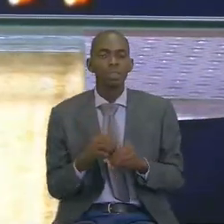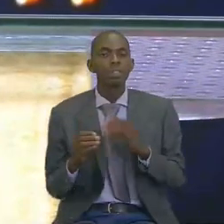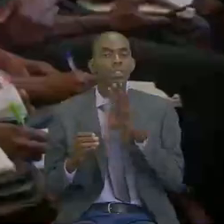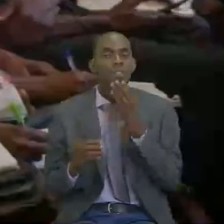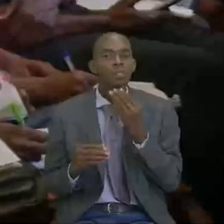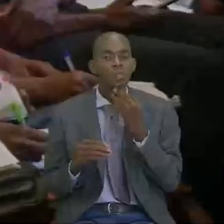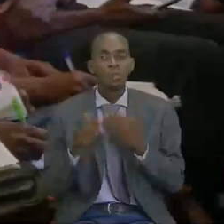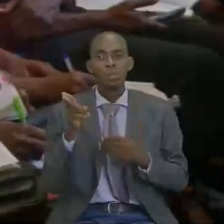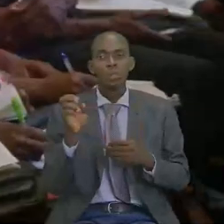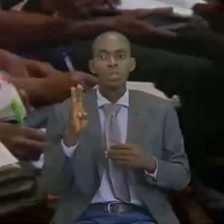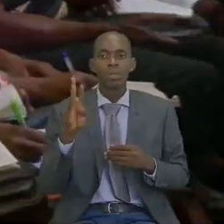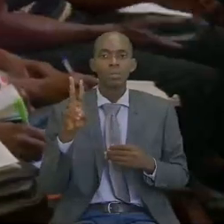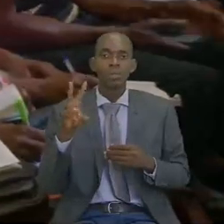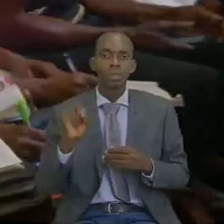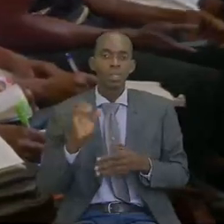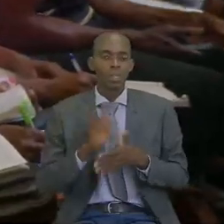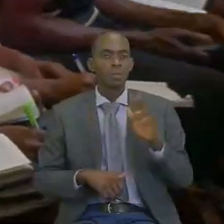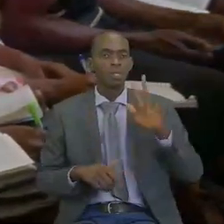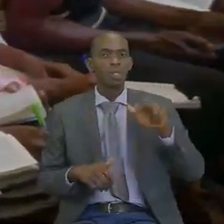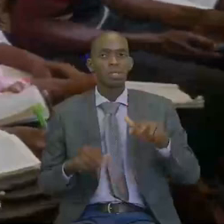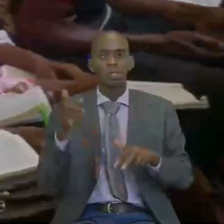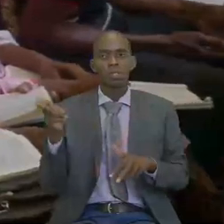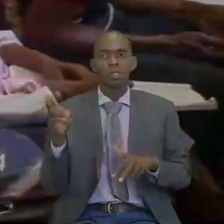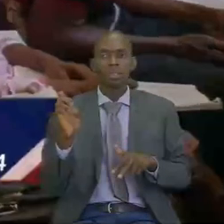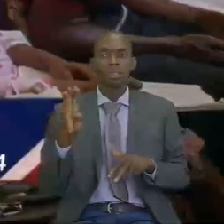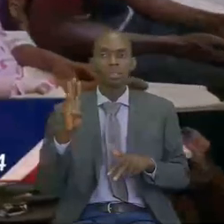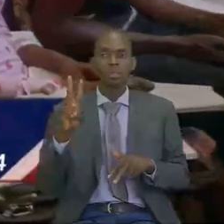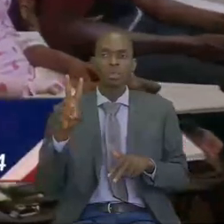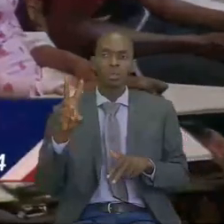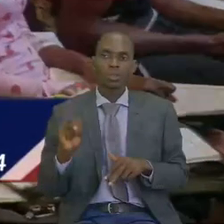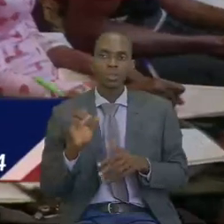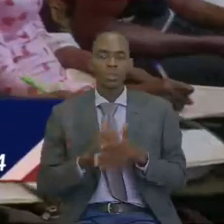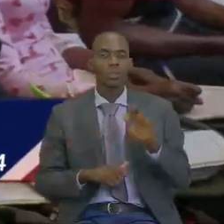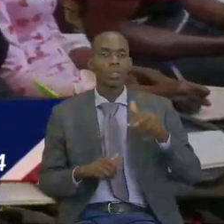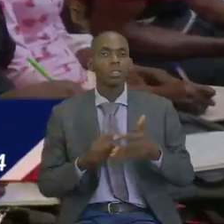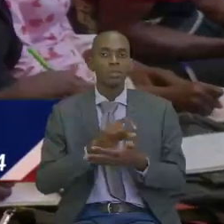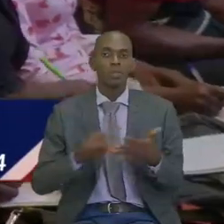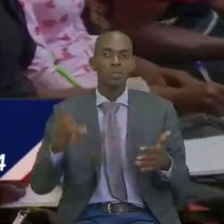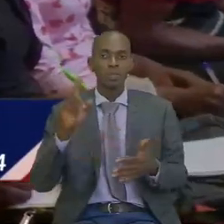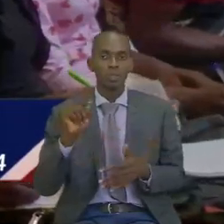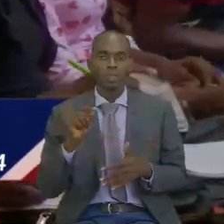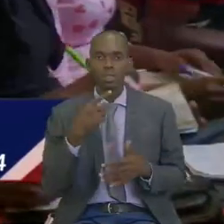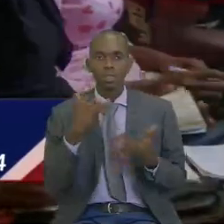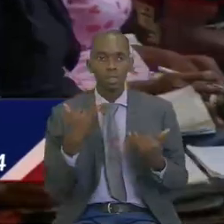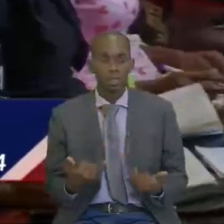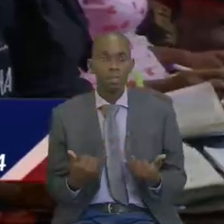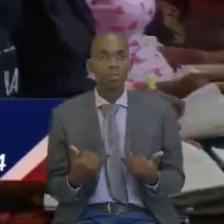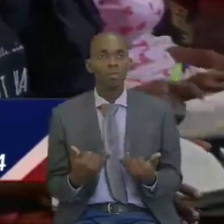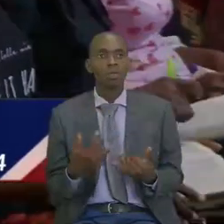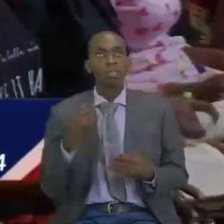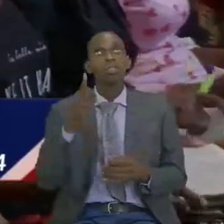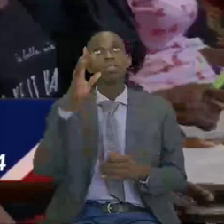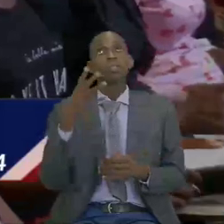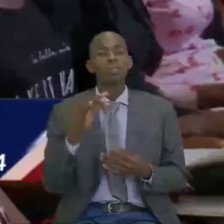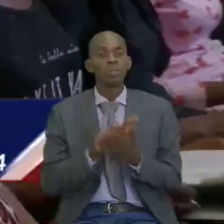13, Hébreux chapitre 13, Hébreux 13, verset 20. Que